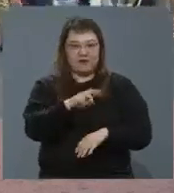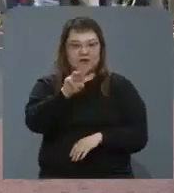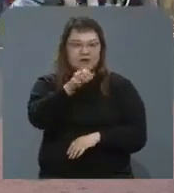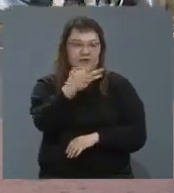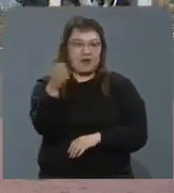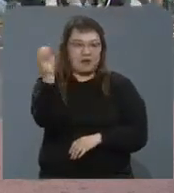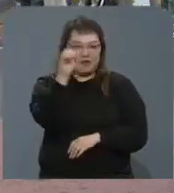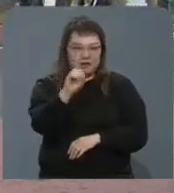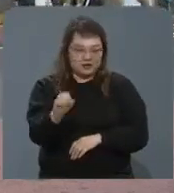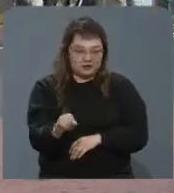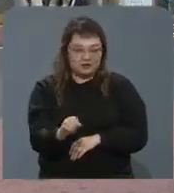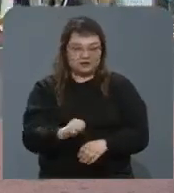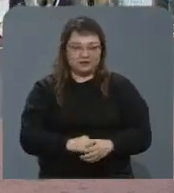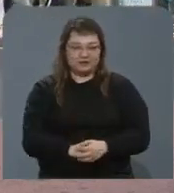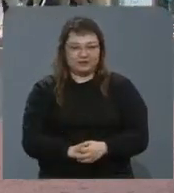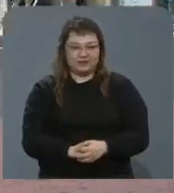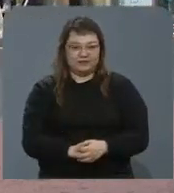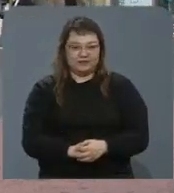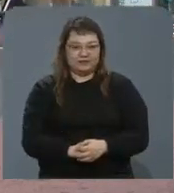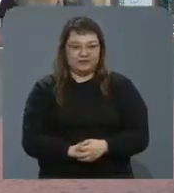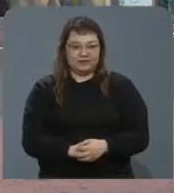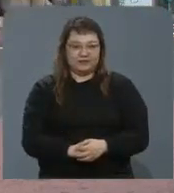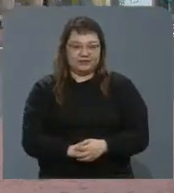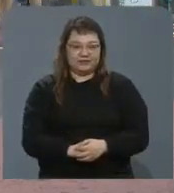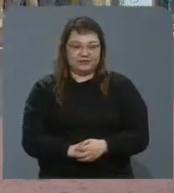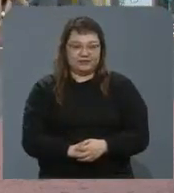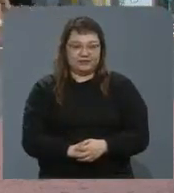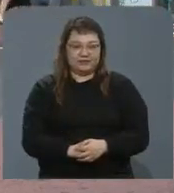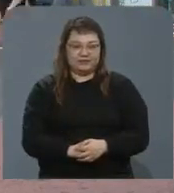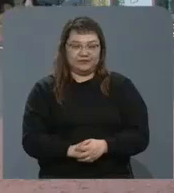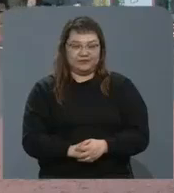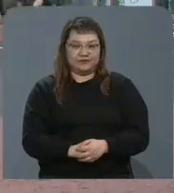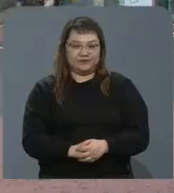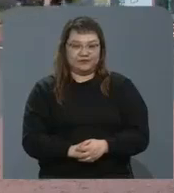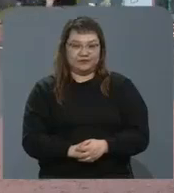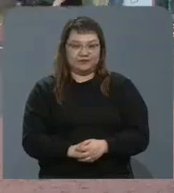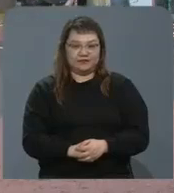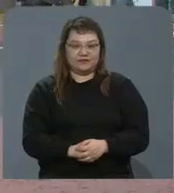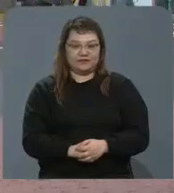응답률은 28.3%입니다. KBS 뉴스 강인입니다.